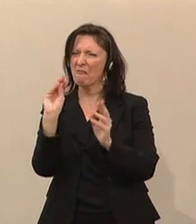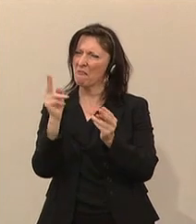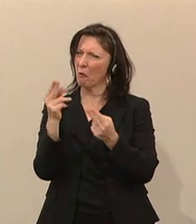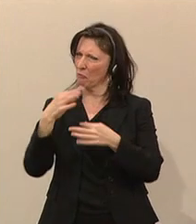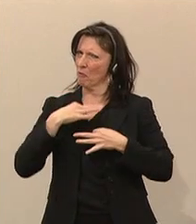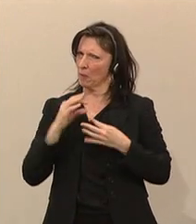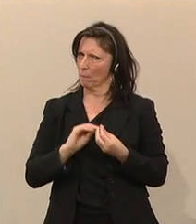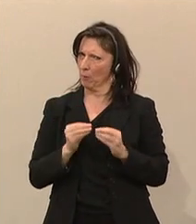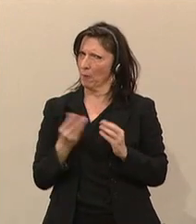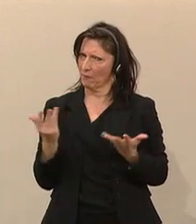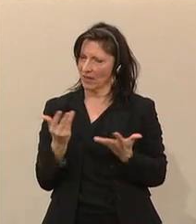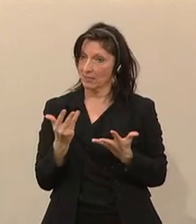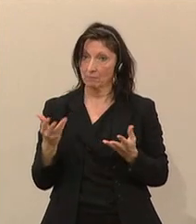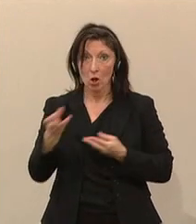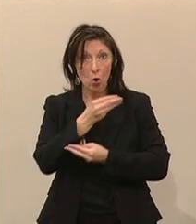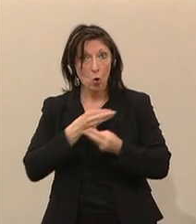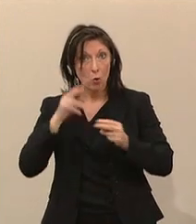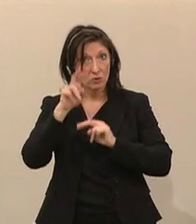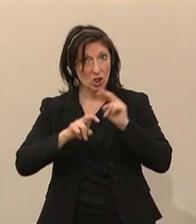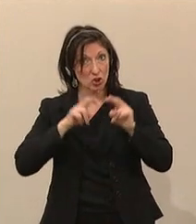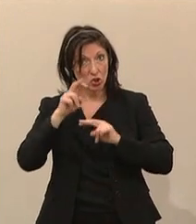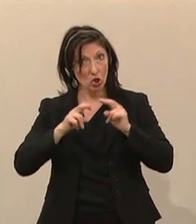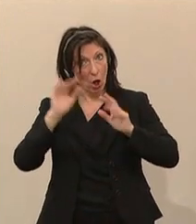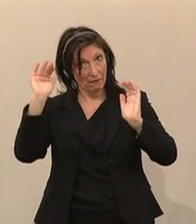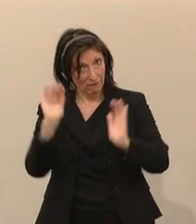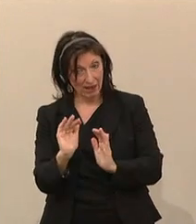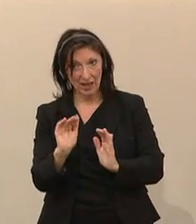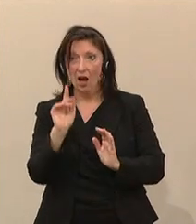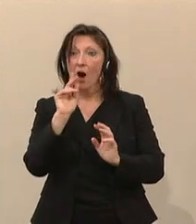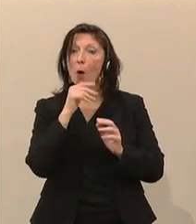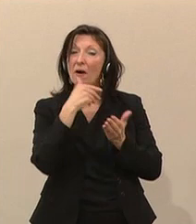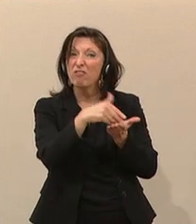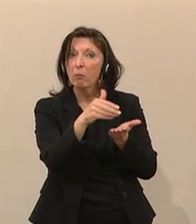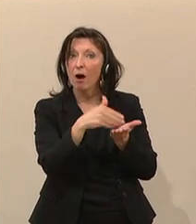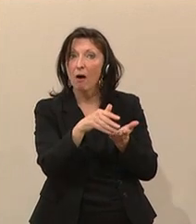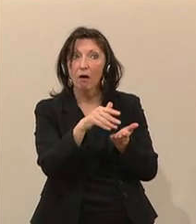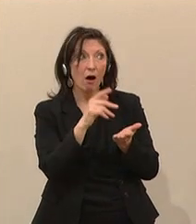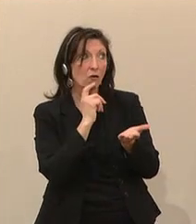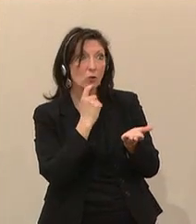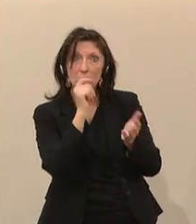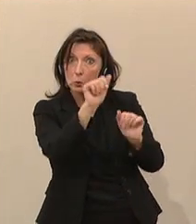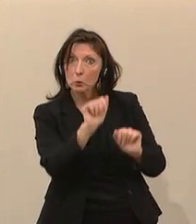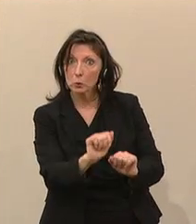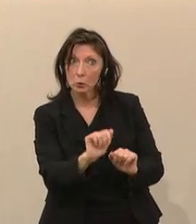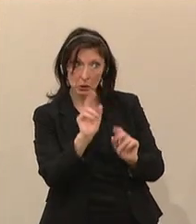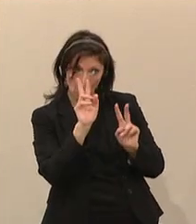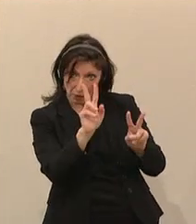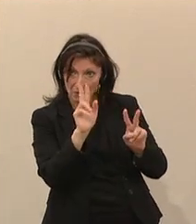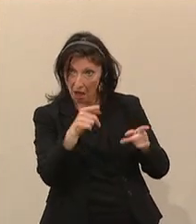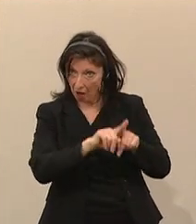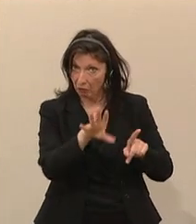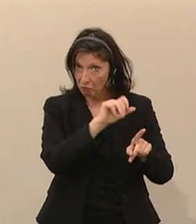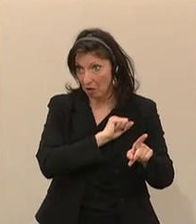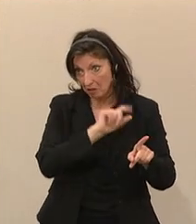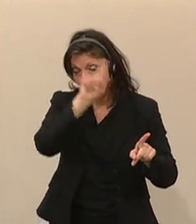nichts gewährleistet, dass die Umsatzsteuerentlastung tatsächlich an die Verbraucher weitergegeben wird. Und ein anderes Argument, warum ich mir